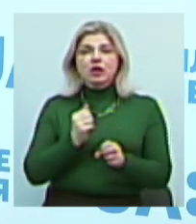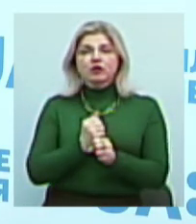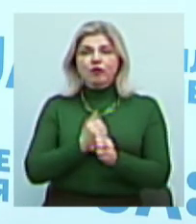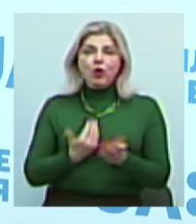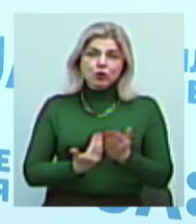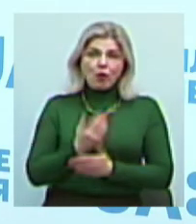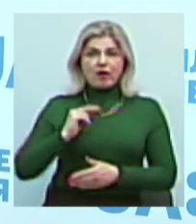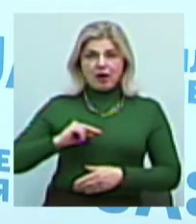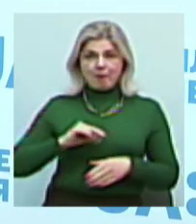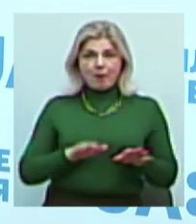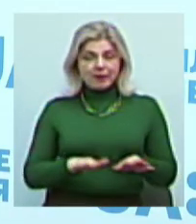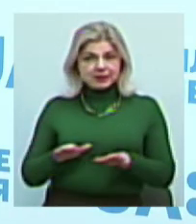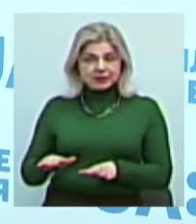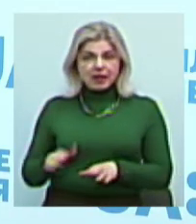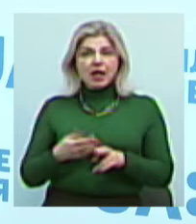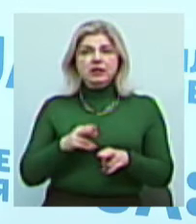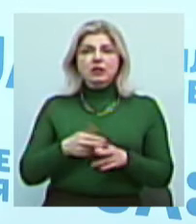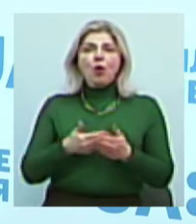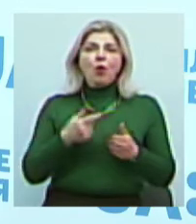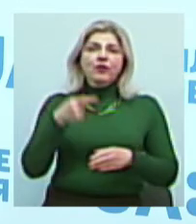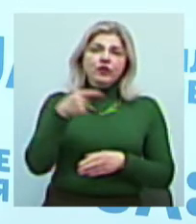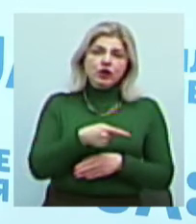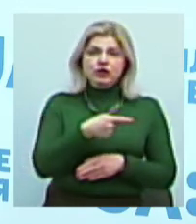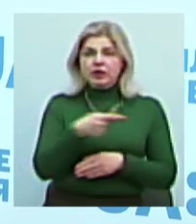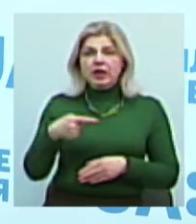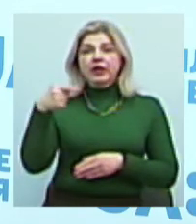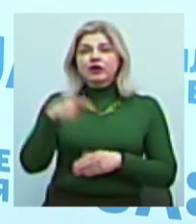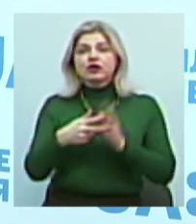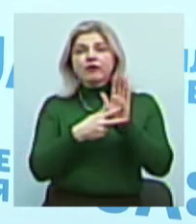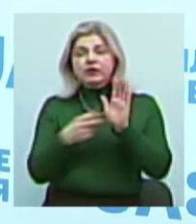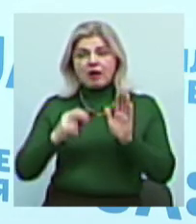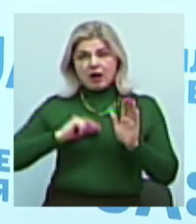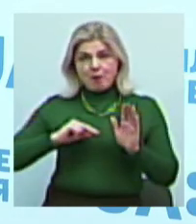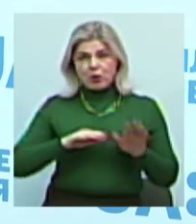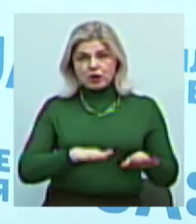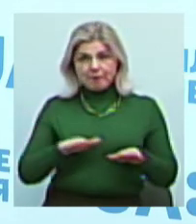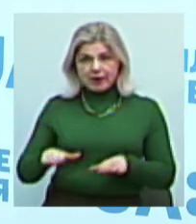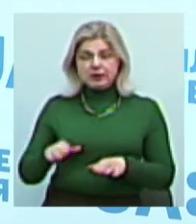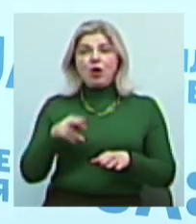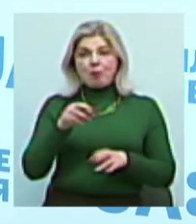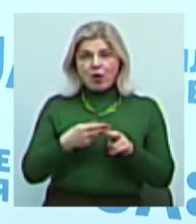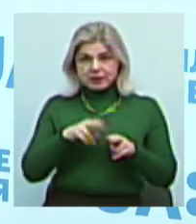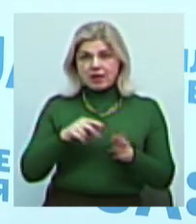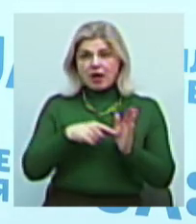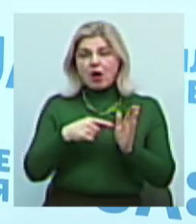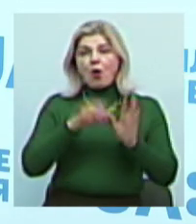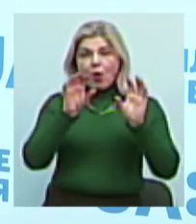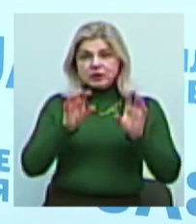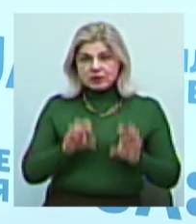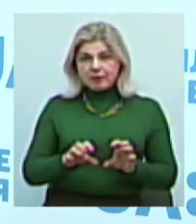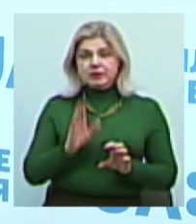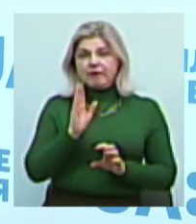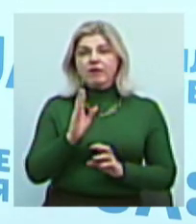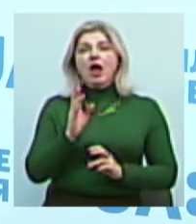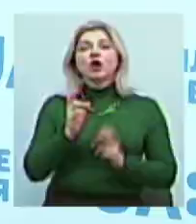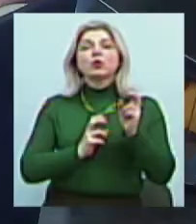нових робочих місць. Да, це від 1000 до 1800 робочих місць, відповідно до концепції, пропонується в рамках